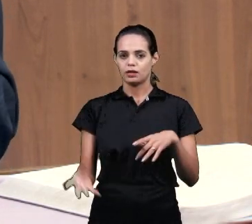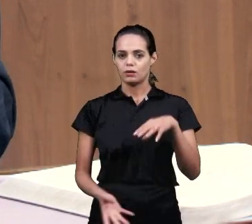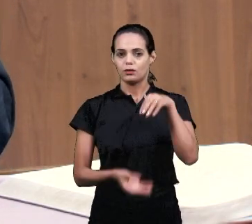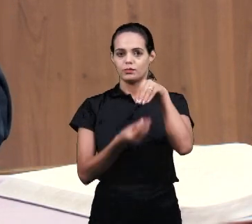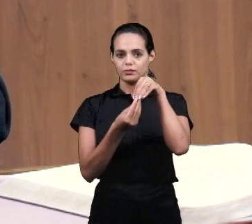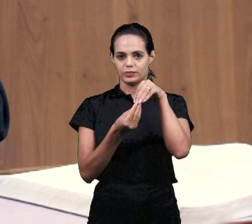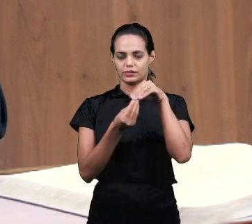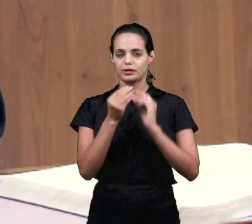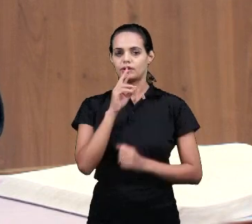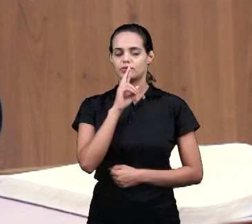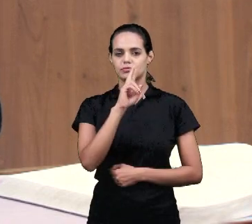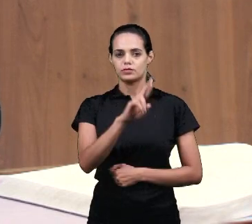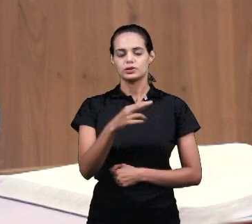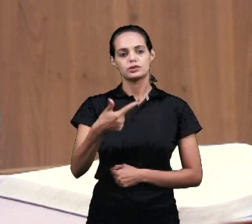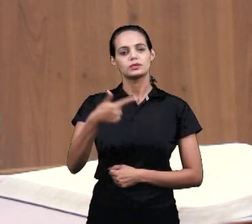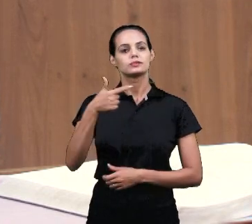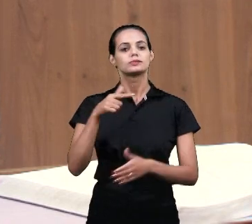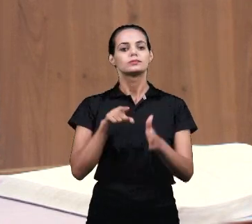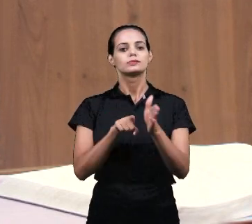deuxième question.